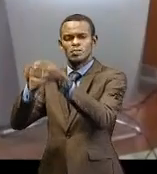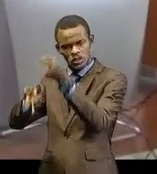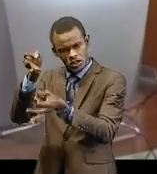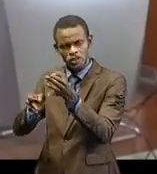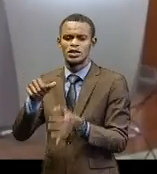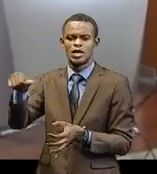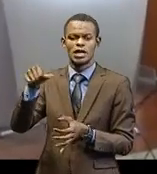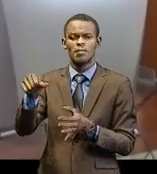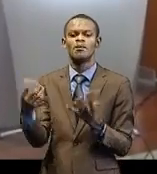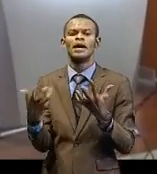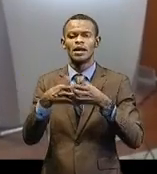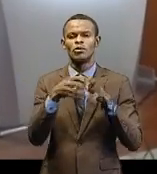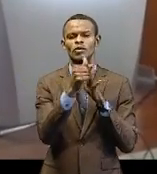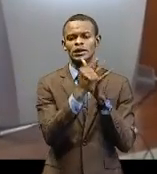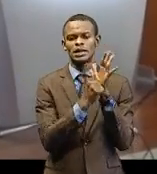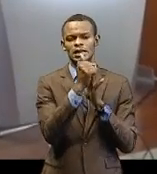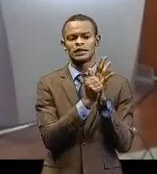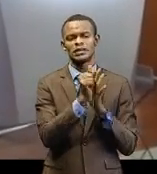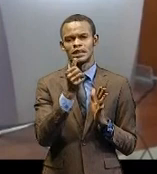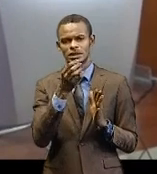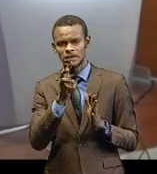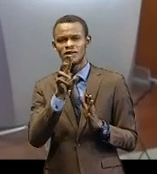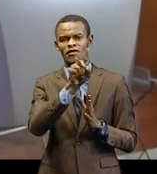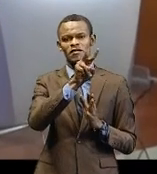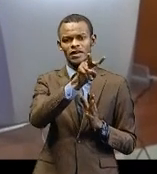l'ordonnance numéro 21/016 du 3